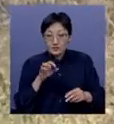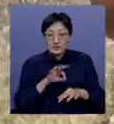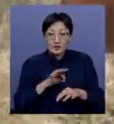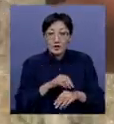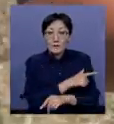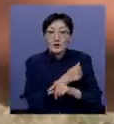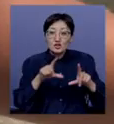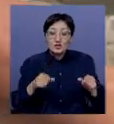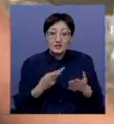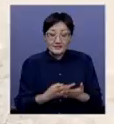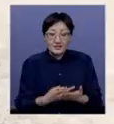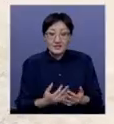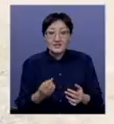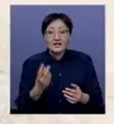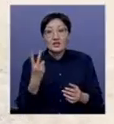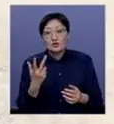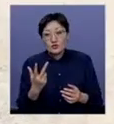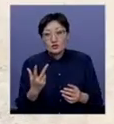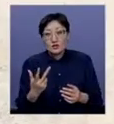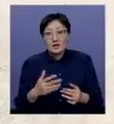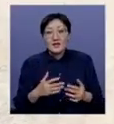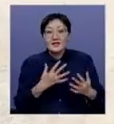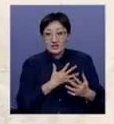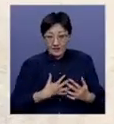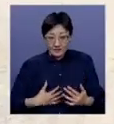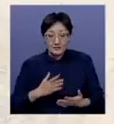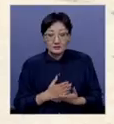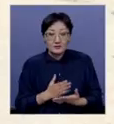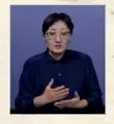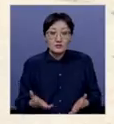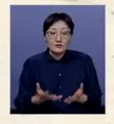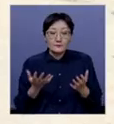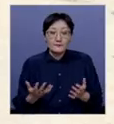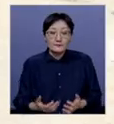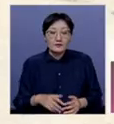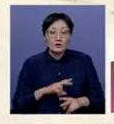ауруханаға жеткізілген. Тағы үшеуі жеңіл жарақат алған.